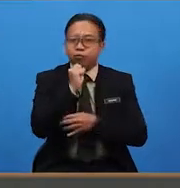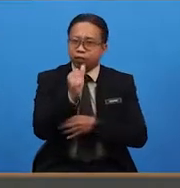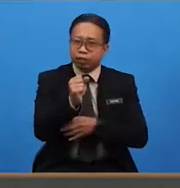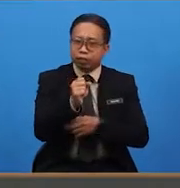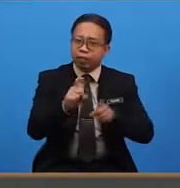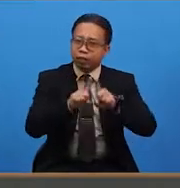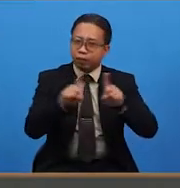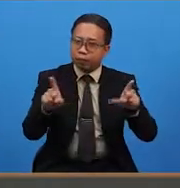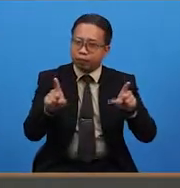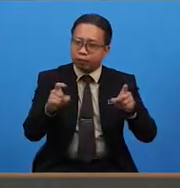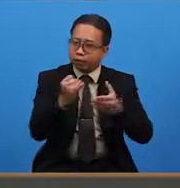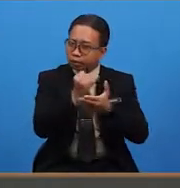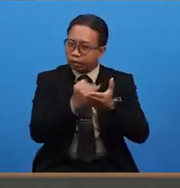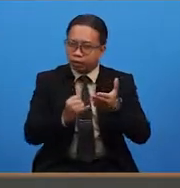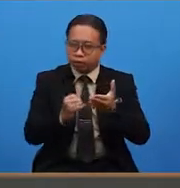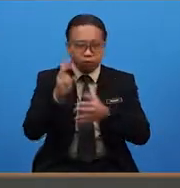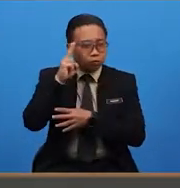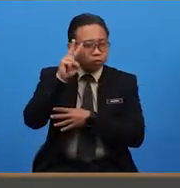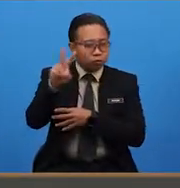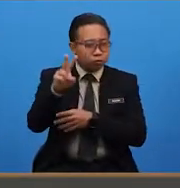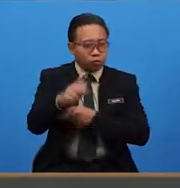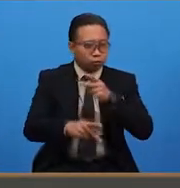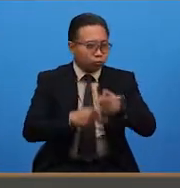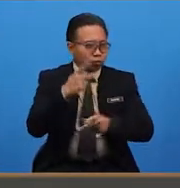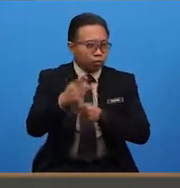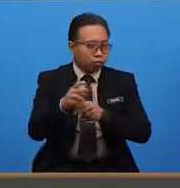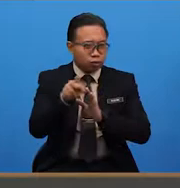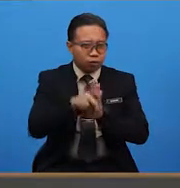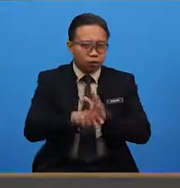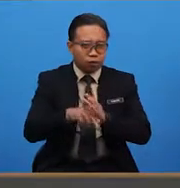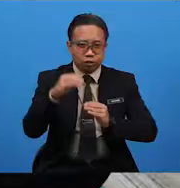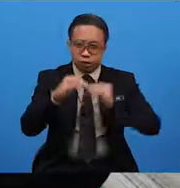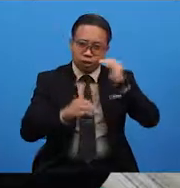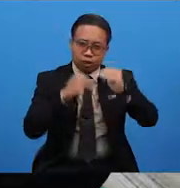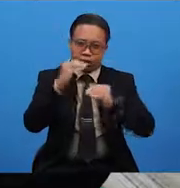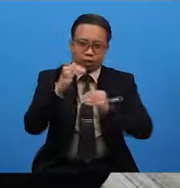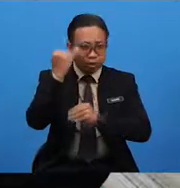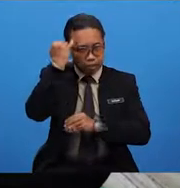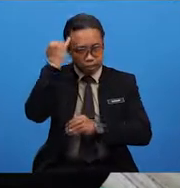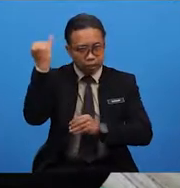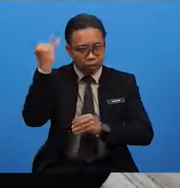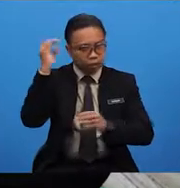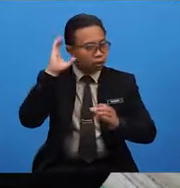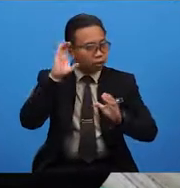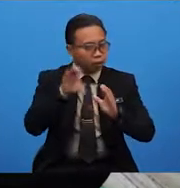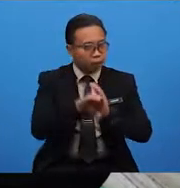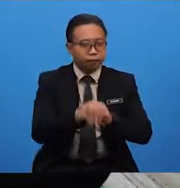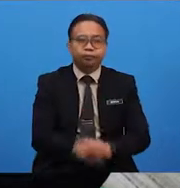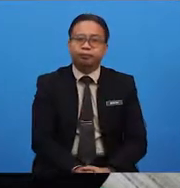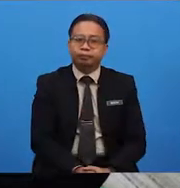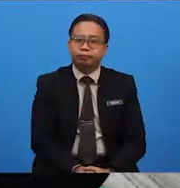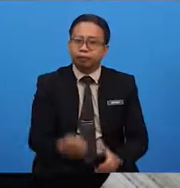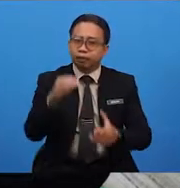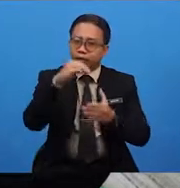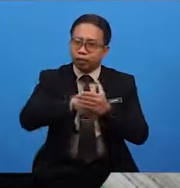jugalah kami jual yang dihasilkan melalui proses pencernaan ID gambar ilustrasi boleh dihasilkan